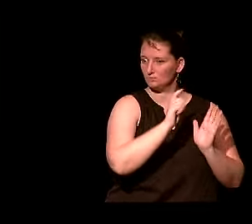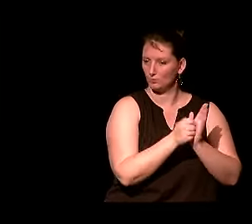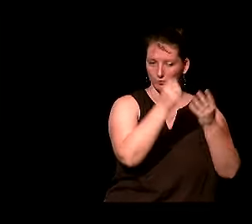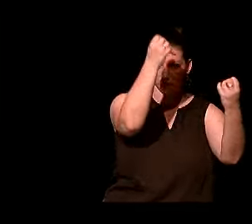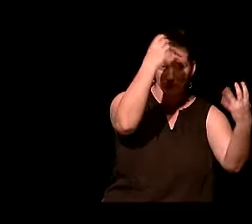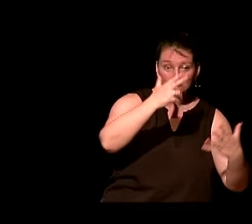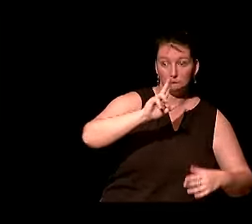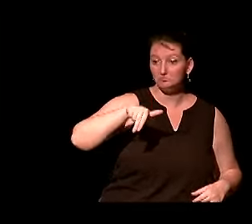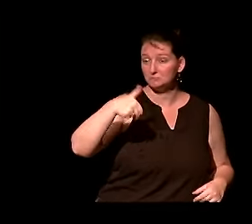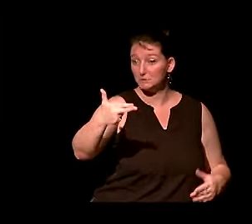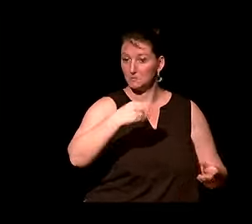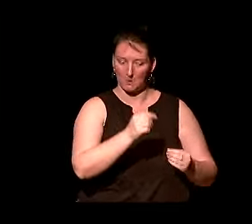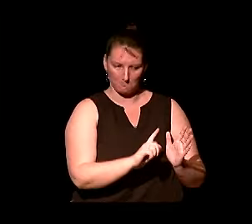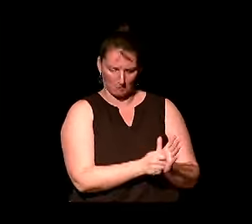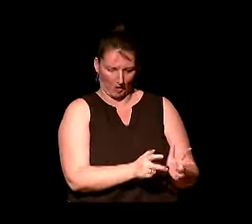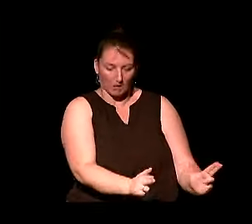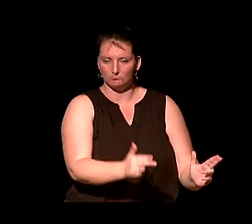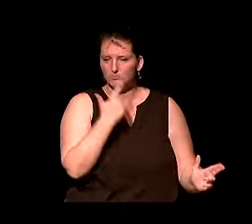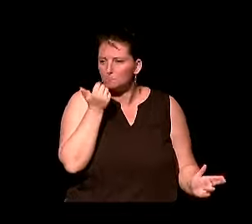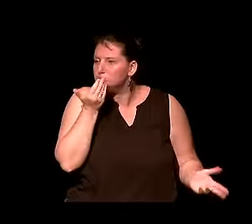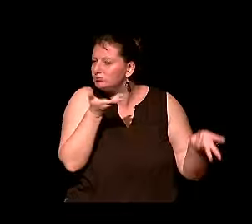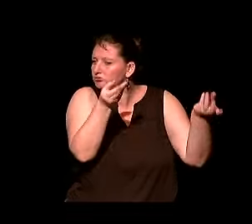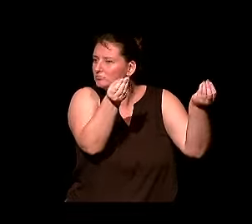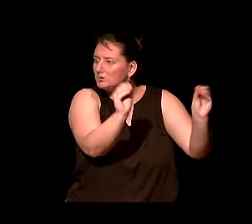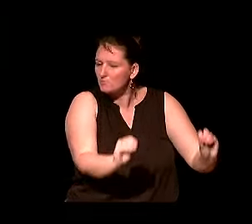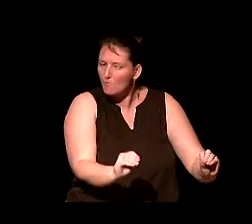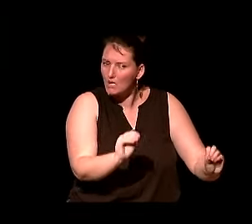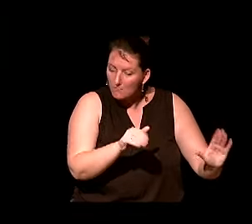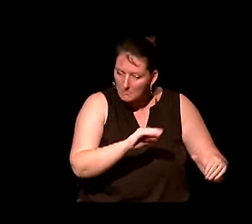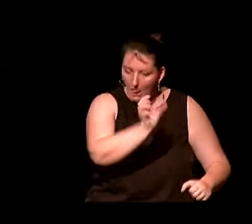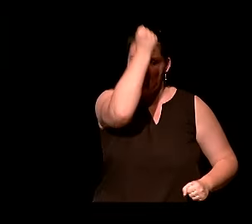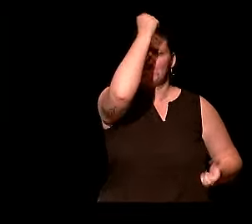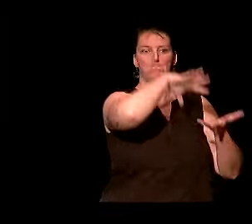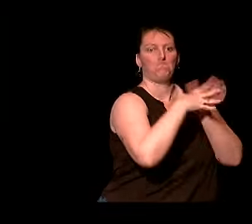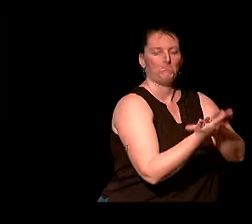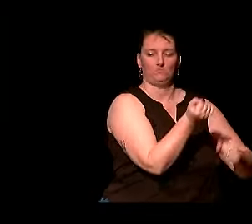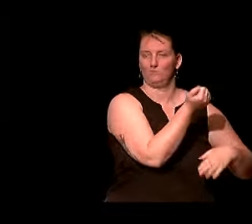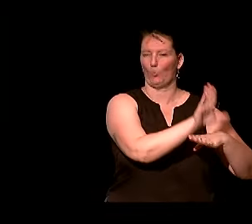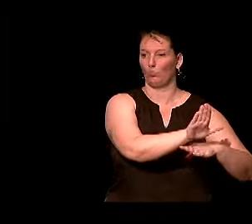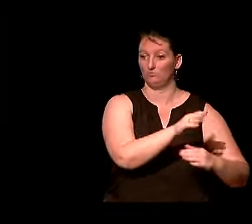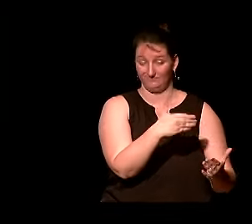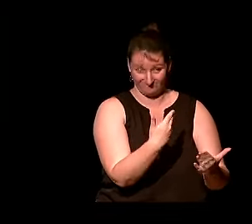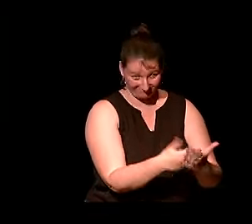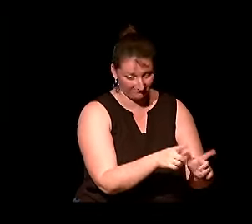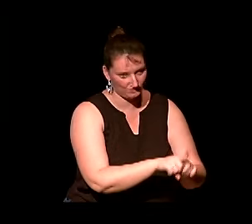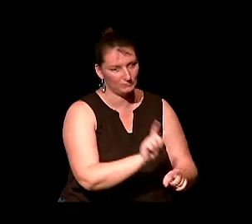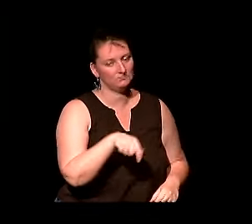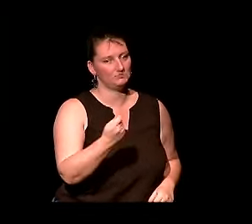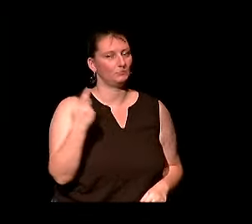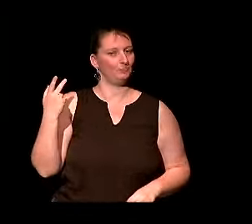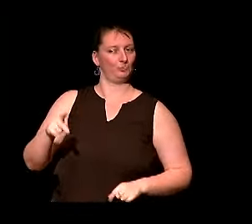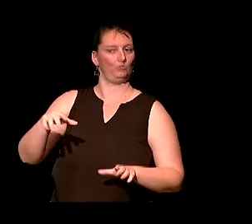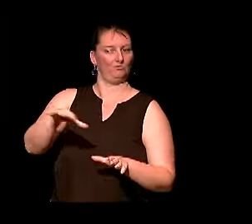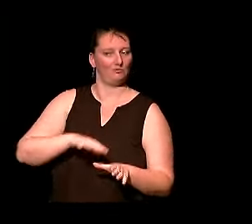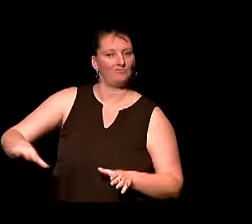naturel qu'il est très difficile de décrire, mais d'arriver à le capter et à le représenter. C'est tout l'enjeu aussi de l'œuvre de